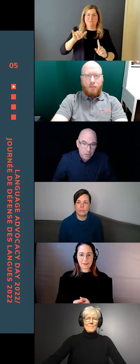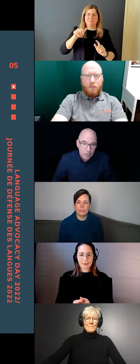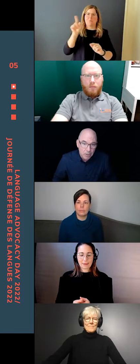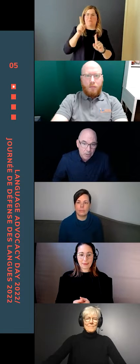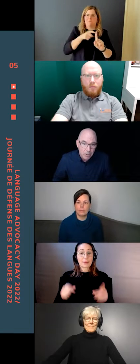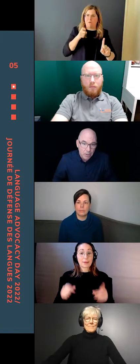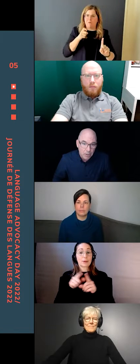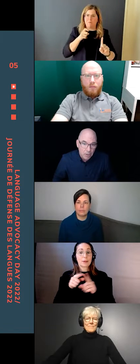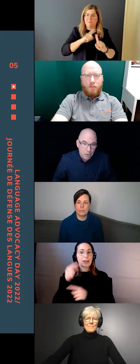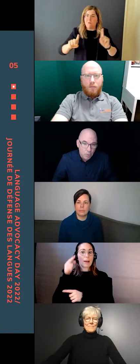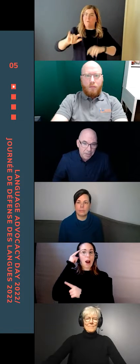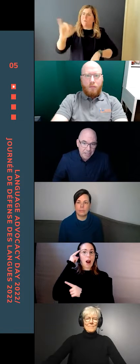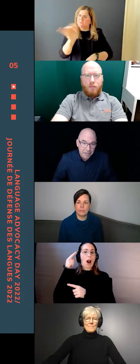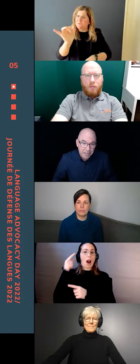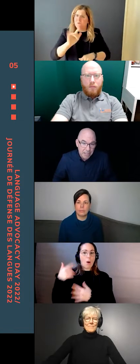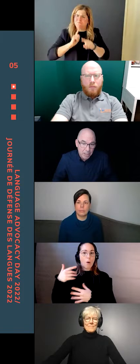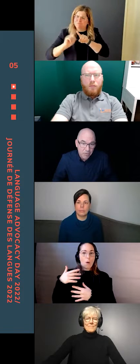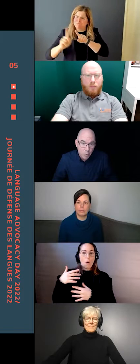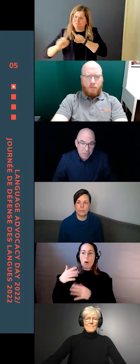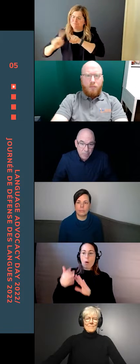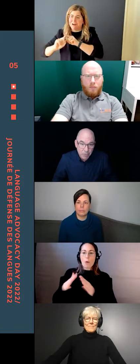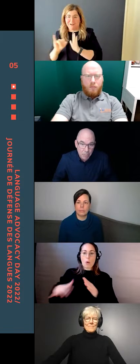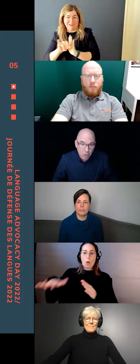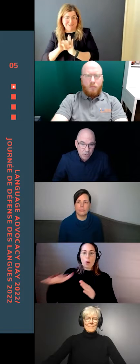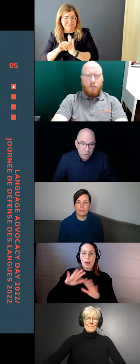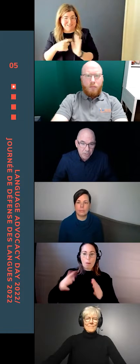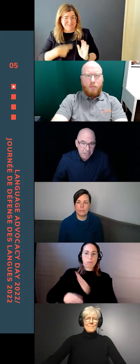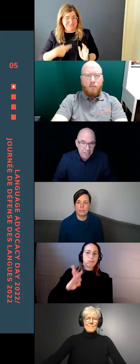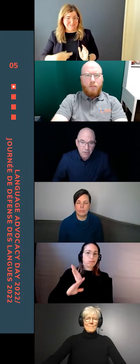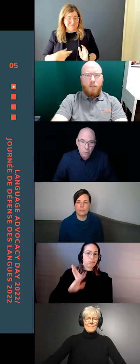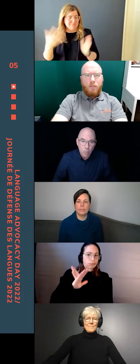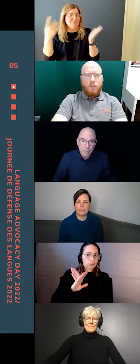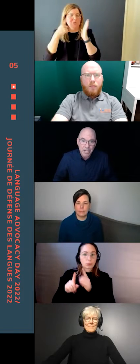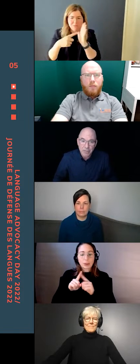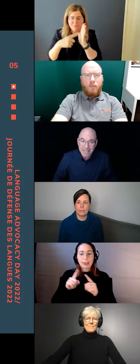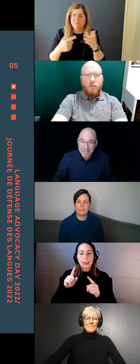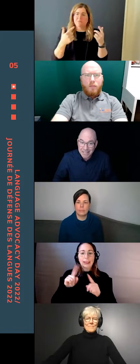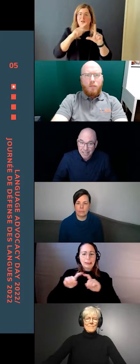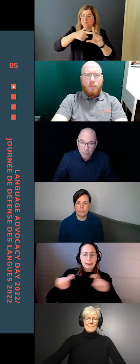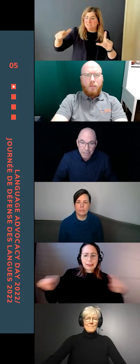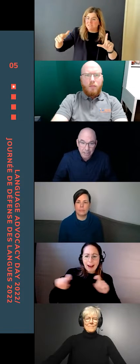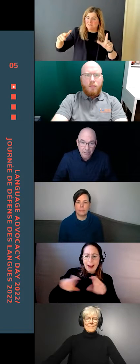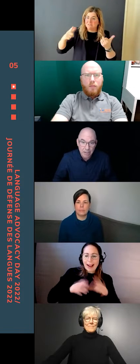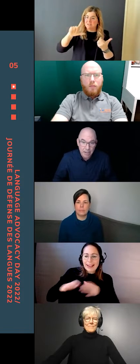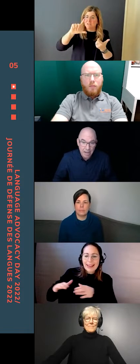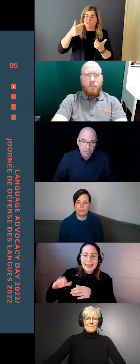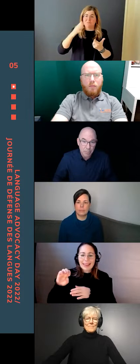Donc, de plus, quand nous pensons à la diversité dans la communauté et aux